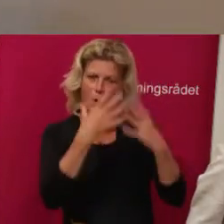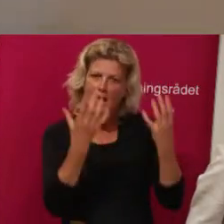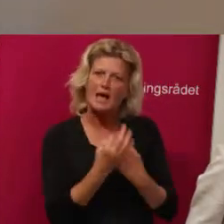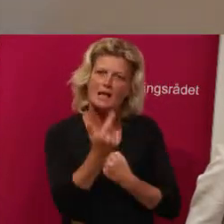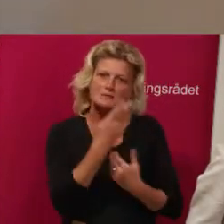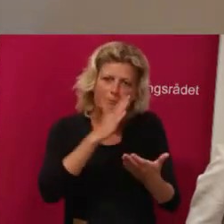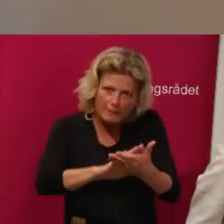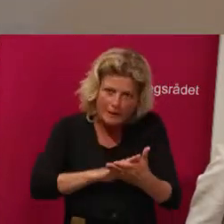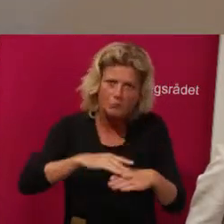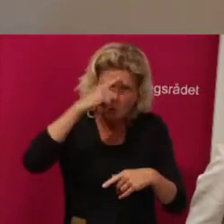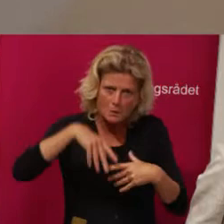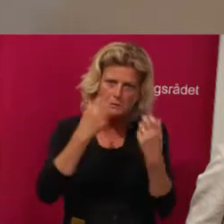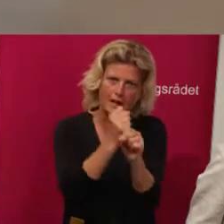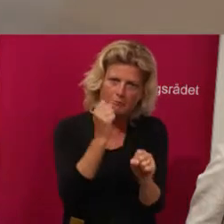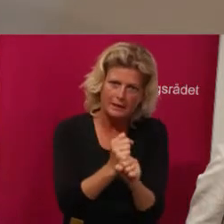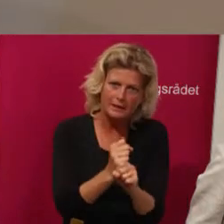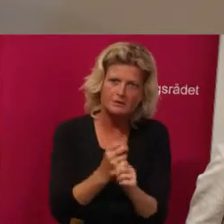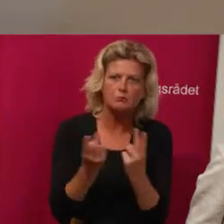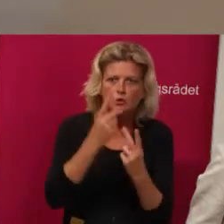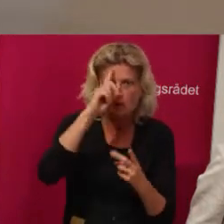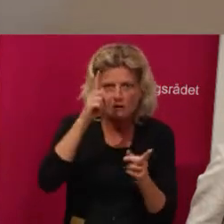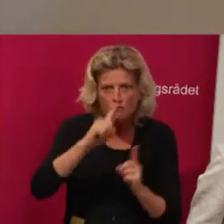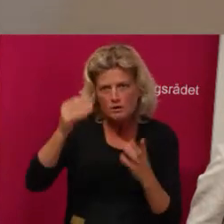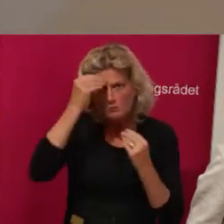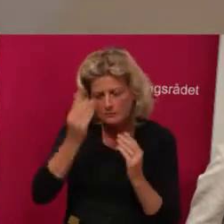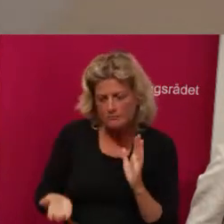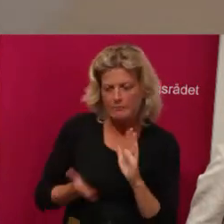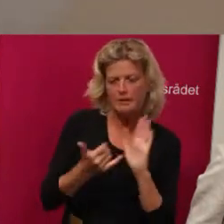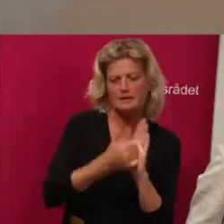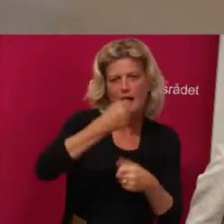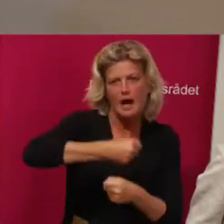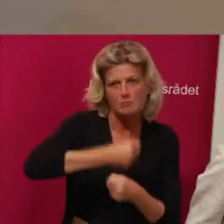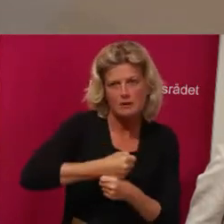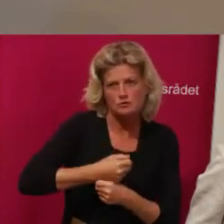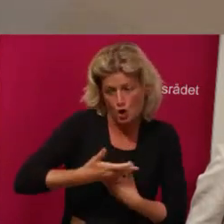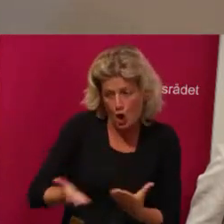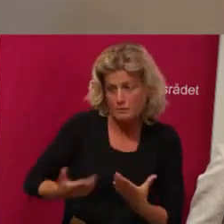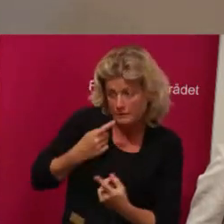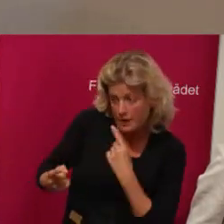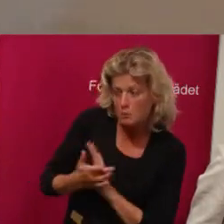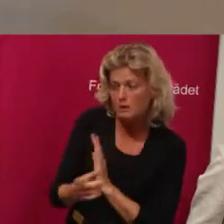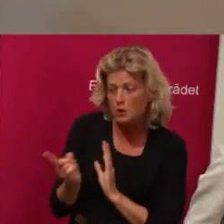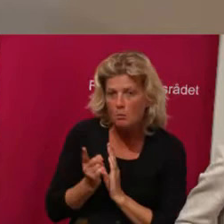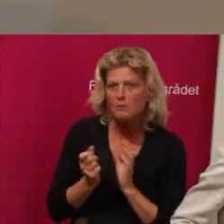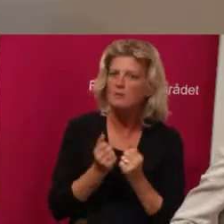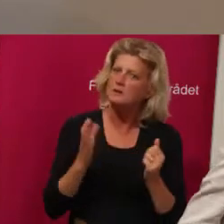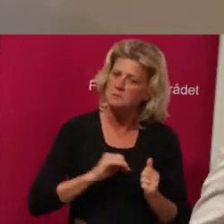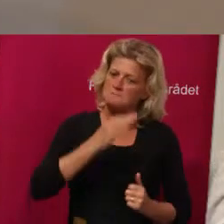på kulturplanen och lyfter in folkbildningen och bjuder in till dialog. Men då finns också en risk att man vill styra lite